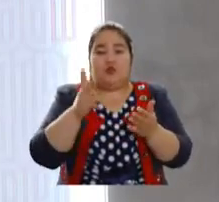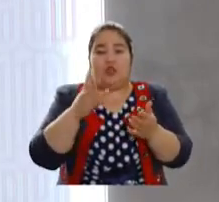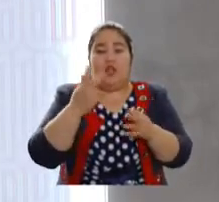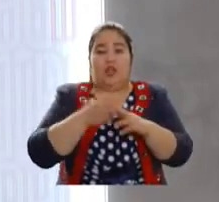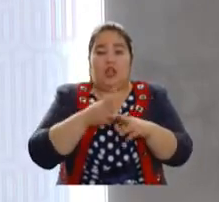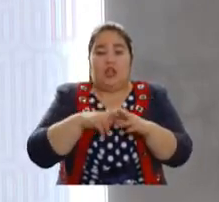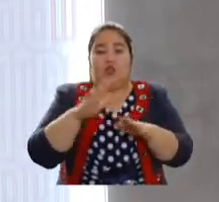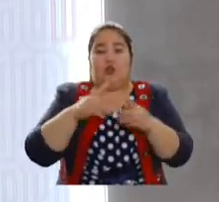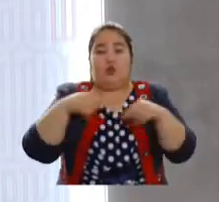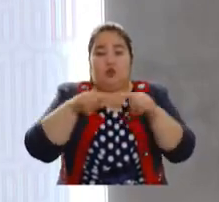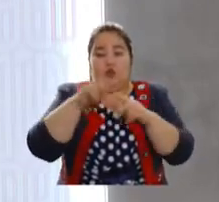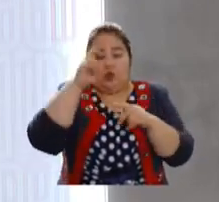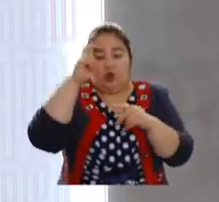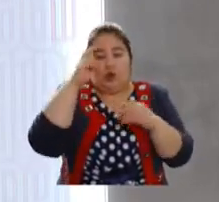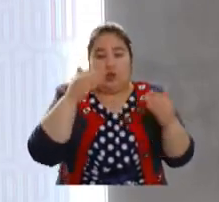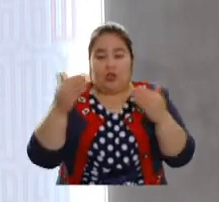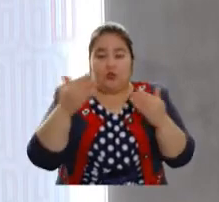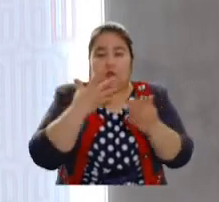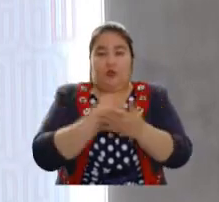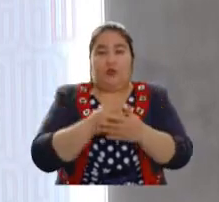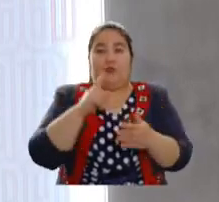18,3% hududiy korxonalar tomonidan,